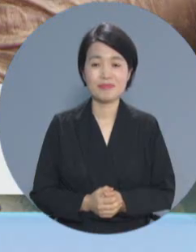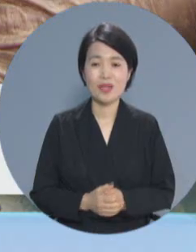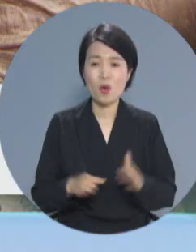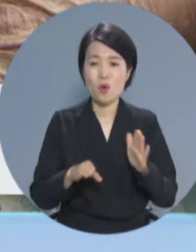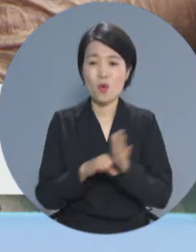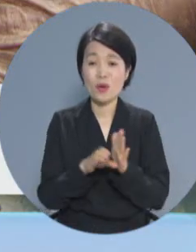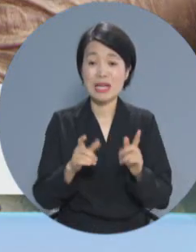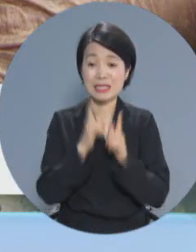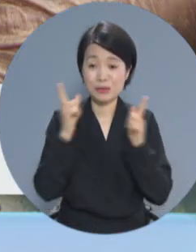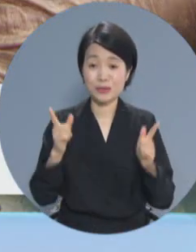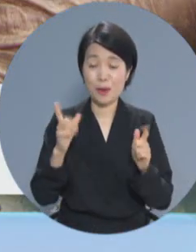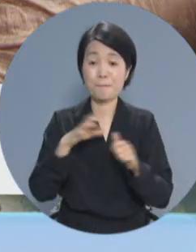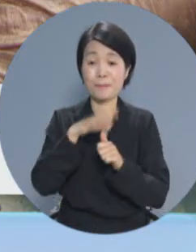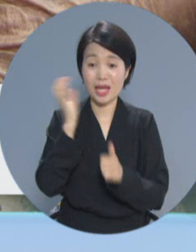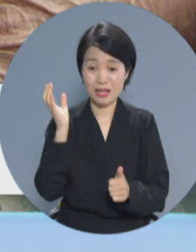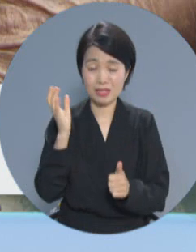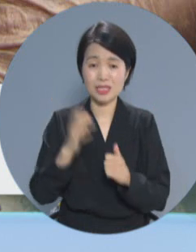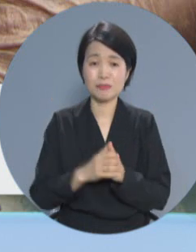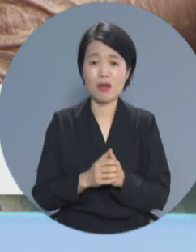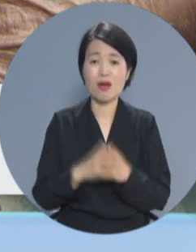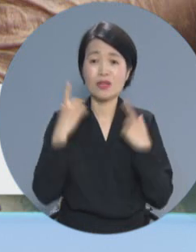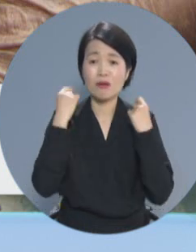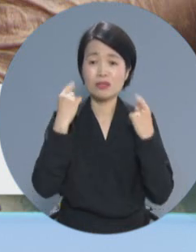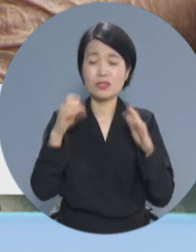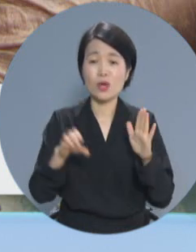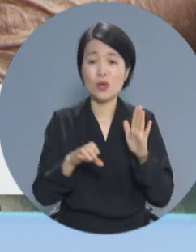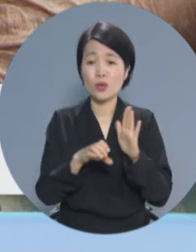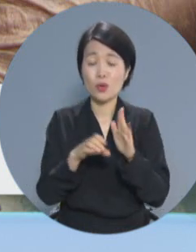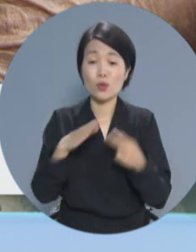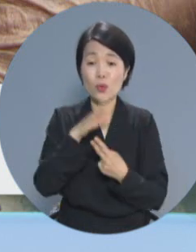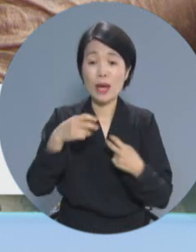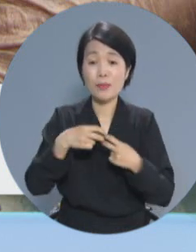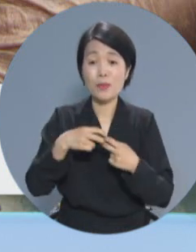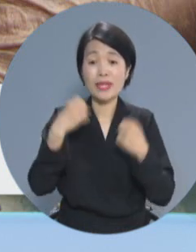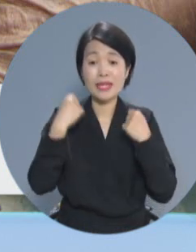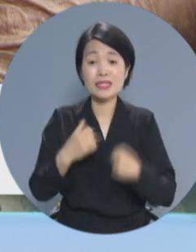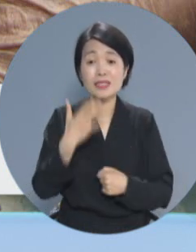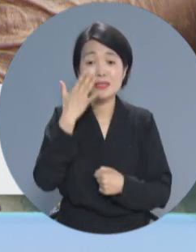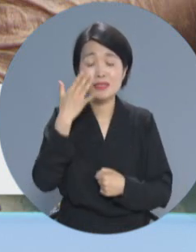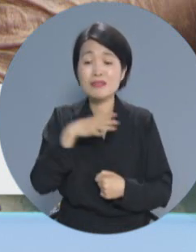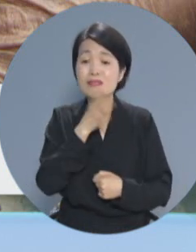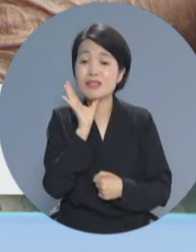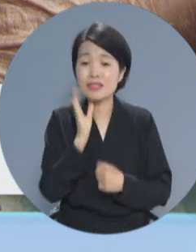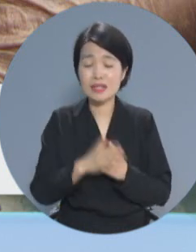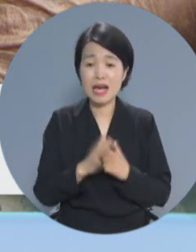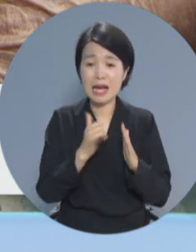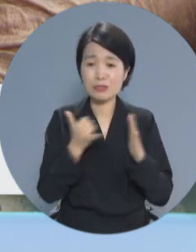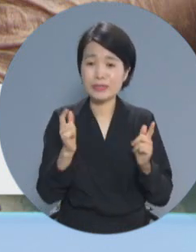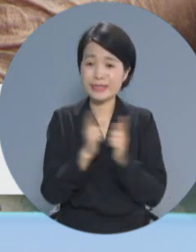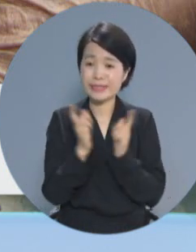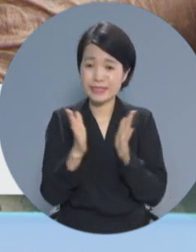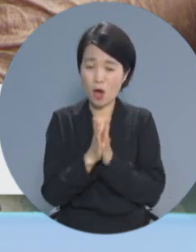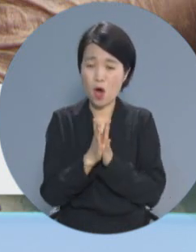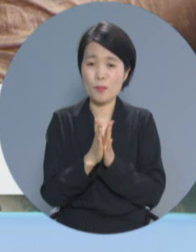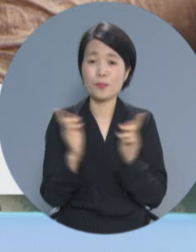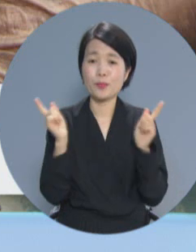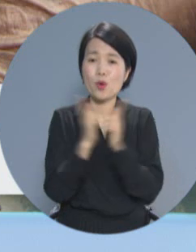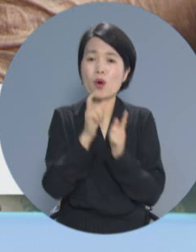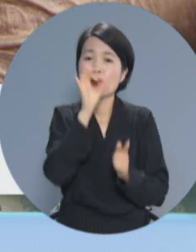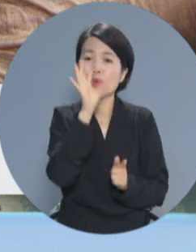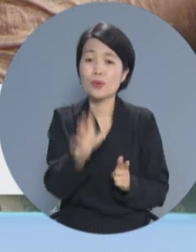코로나19 사회적 거리두기가 해제됐지만 여전히 요양병원에 있는 어르신들은 가족들의 직접 접촉 면회가